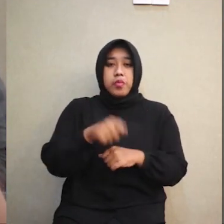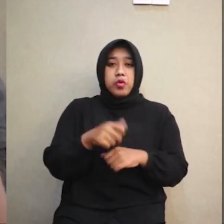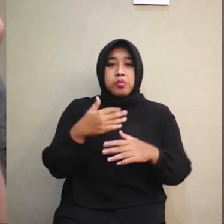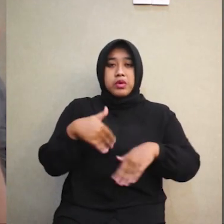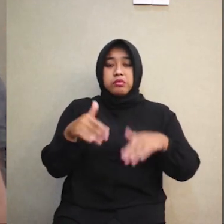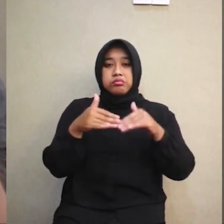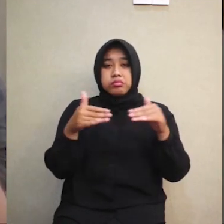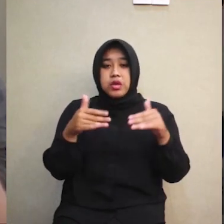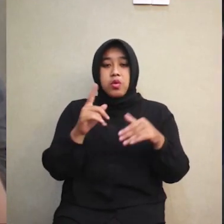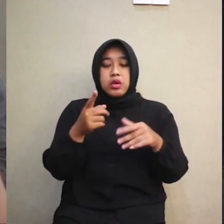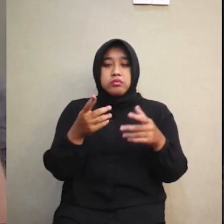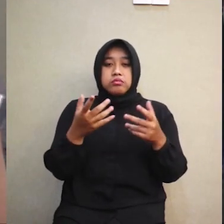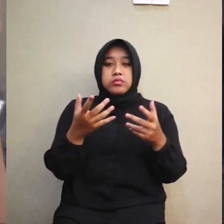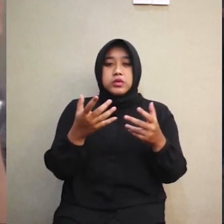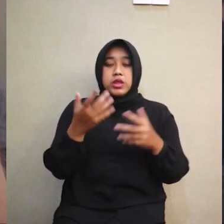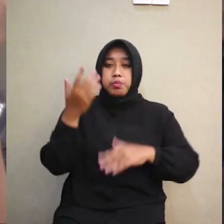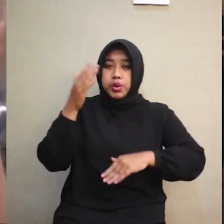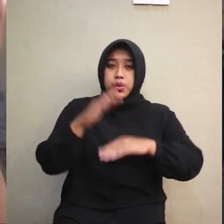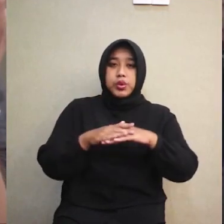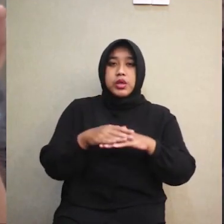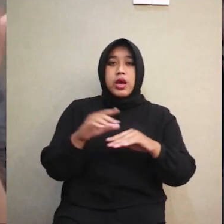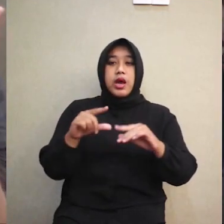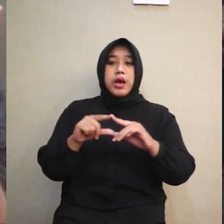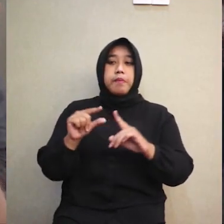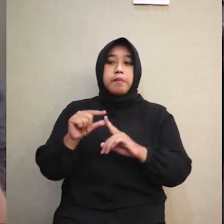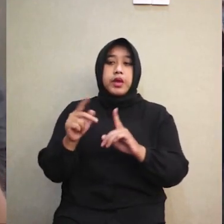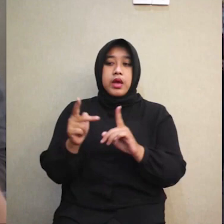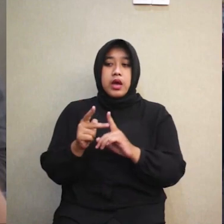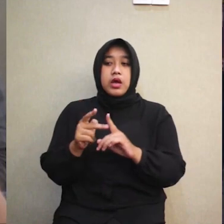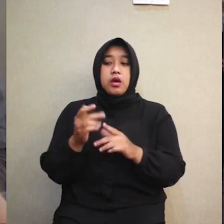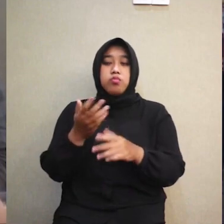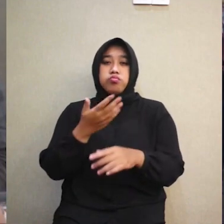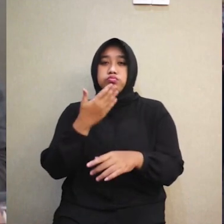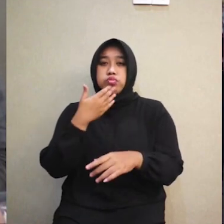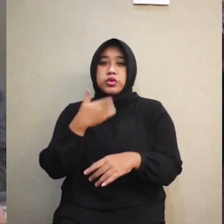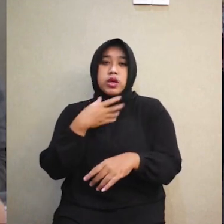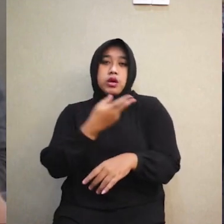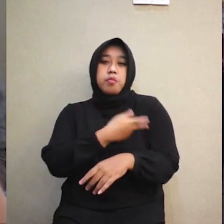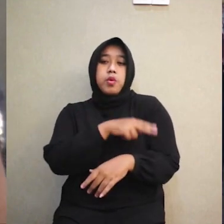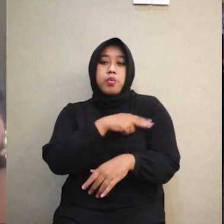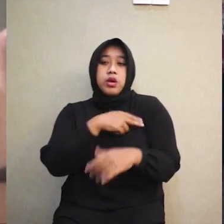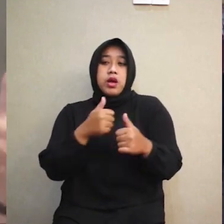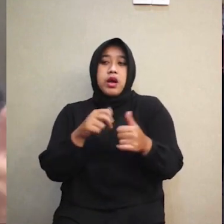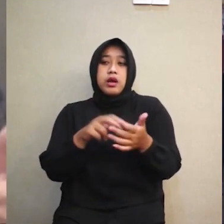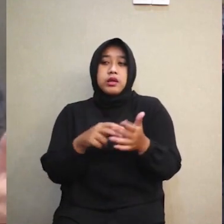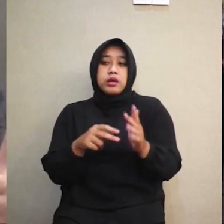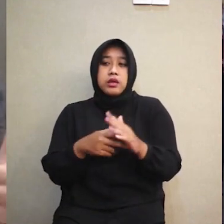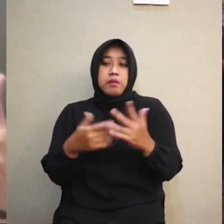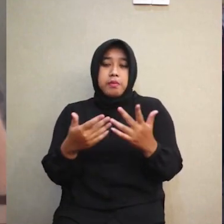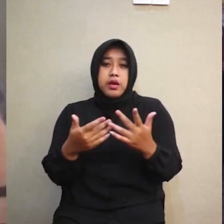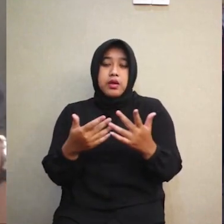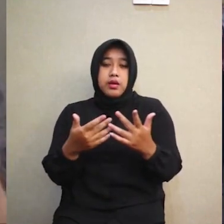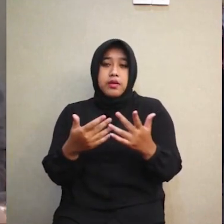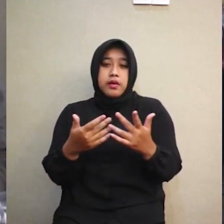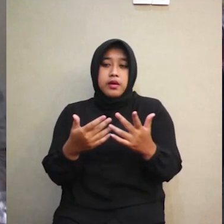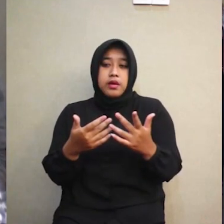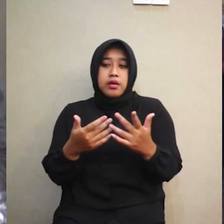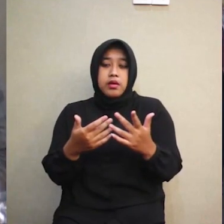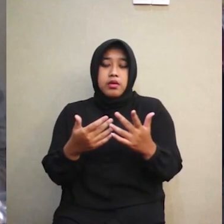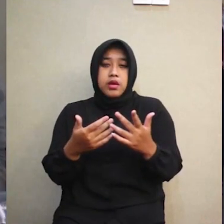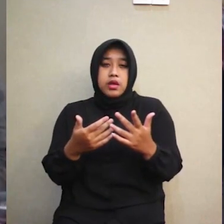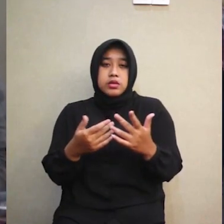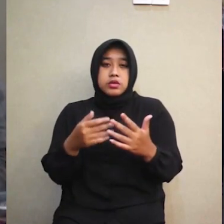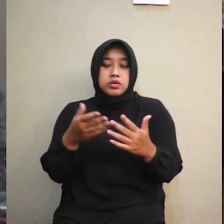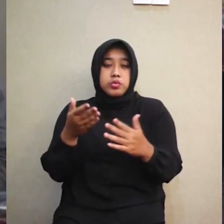dipegang harus dipenuhi oleh aphph yang kompeten katanya nah kompeten kan dalam konteks disabilitas kembali ke pertanyaan